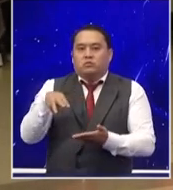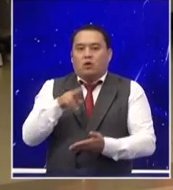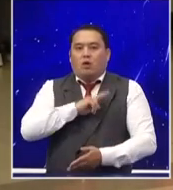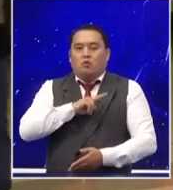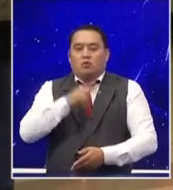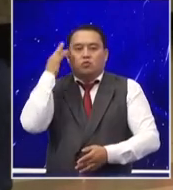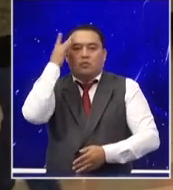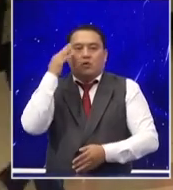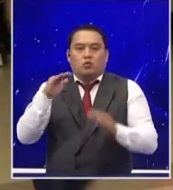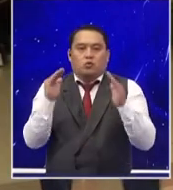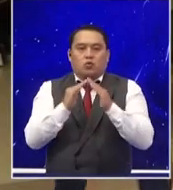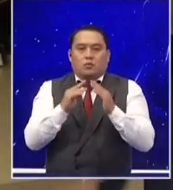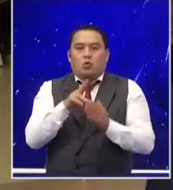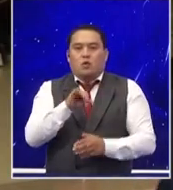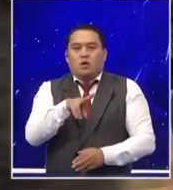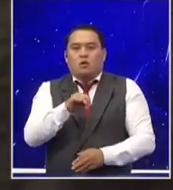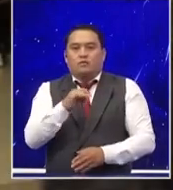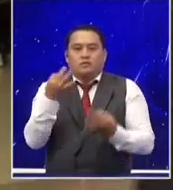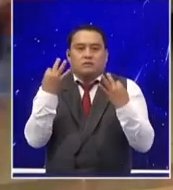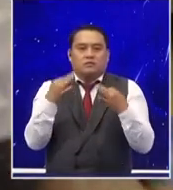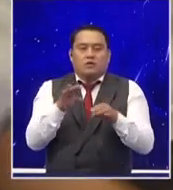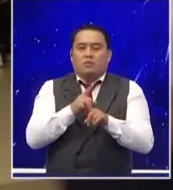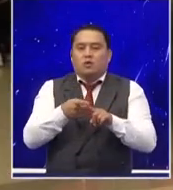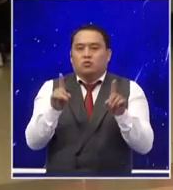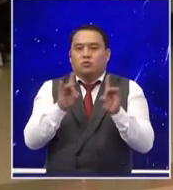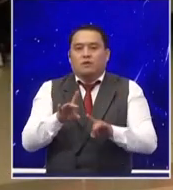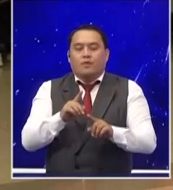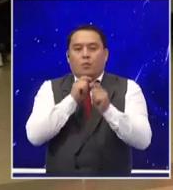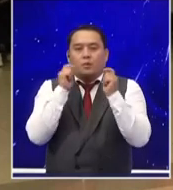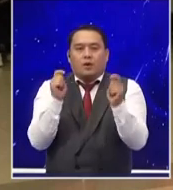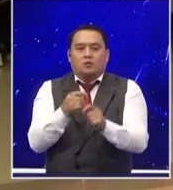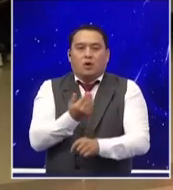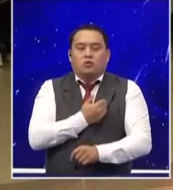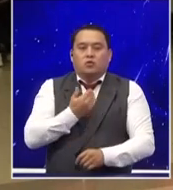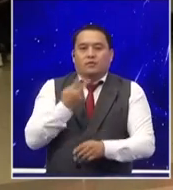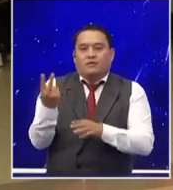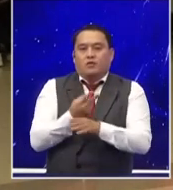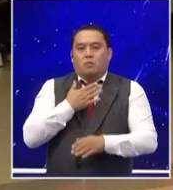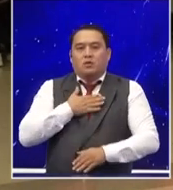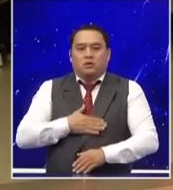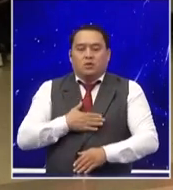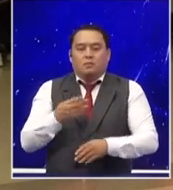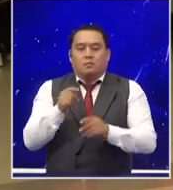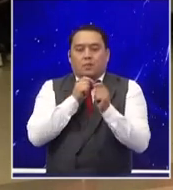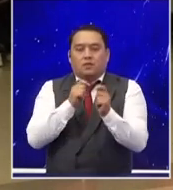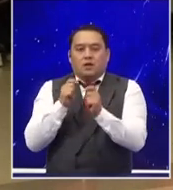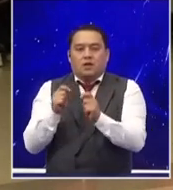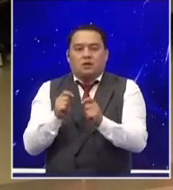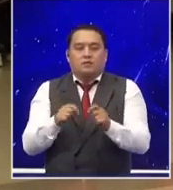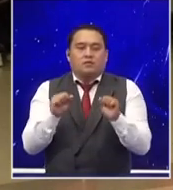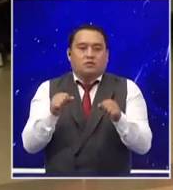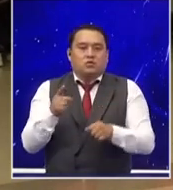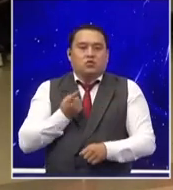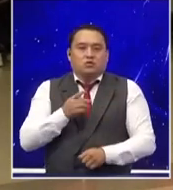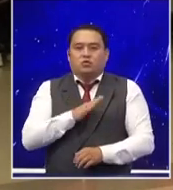в кондитерском доме куликовский очень неожиданно было получить этот сюрприз конечно же вдвойне приятно получать подарки когда этого совсем